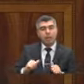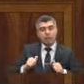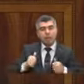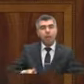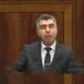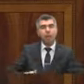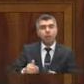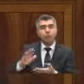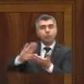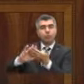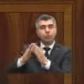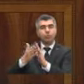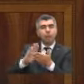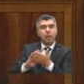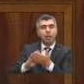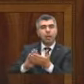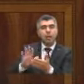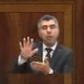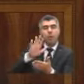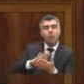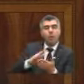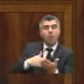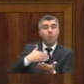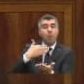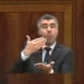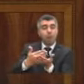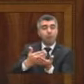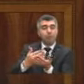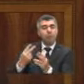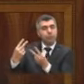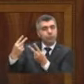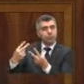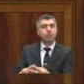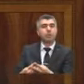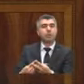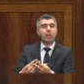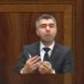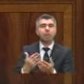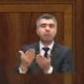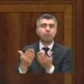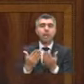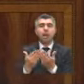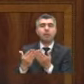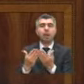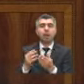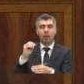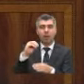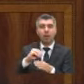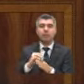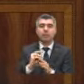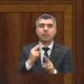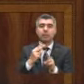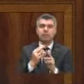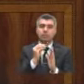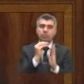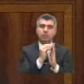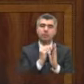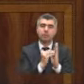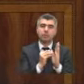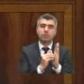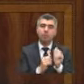المجتمعية لإرجاع المنقطعين وتسجيلهم في المؤسسات التعليمية ومواكبتهم